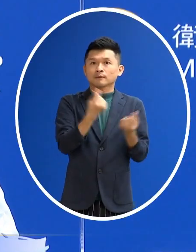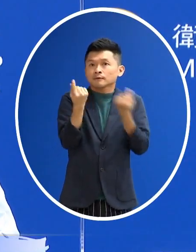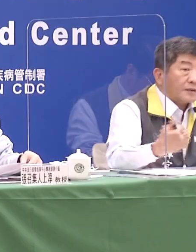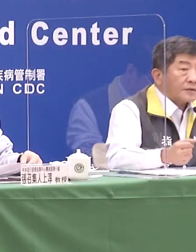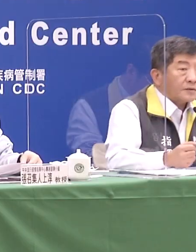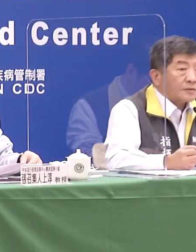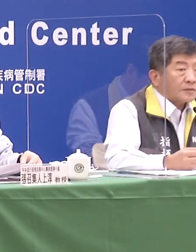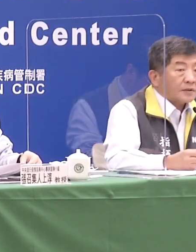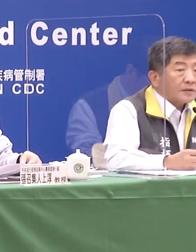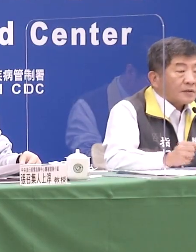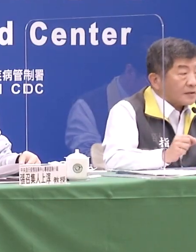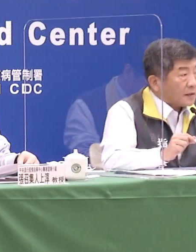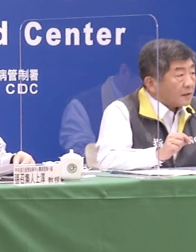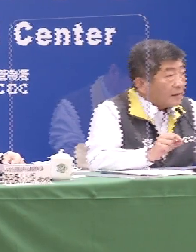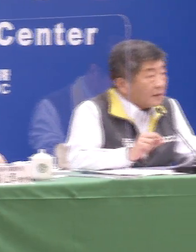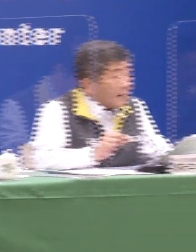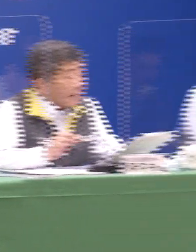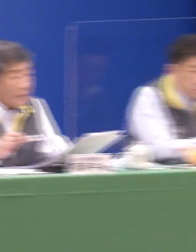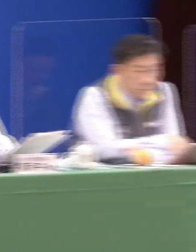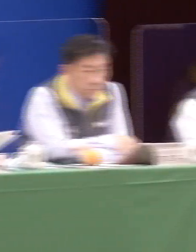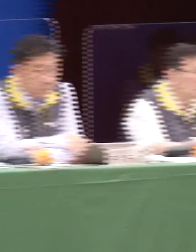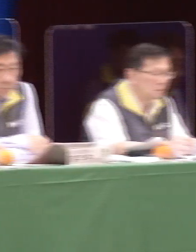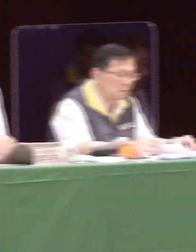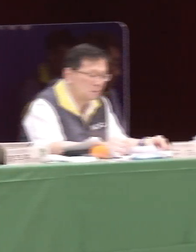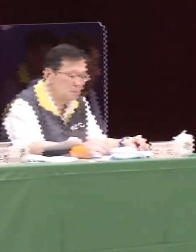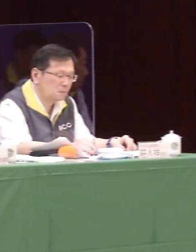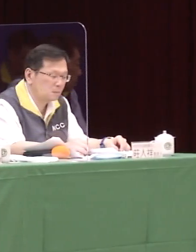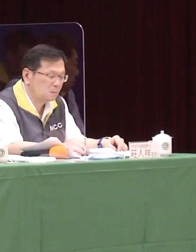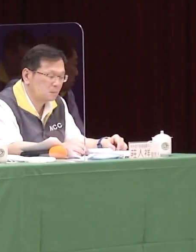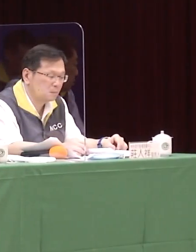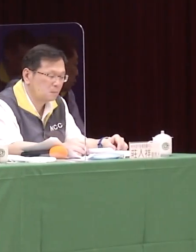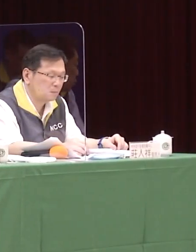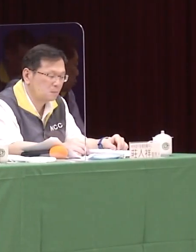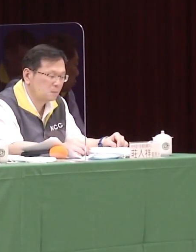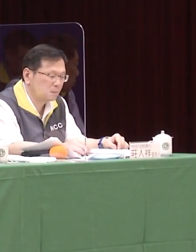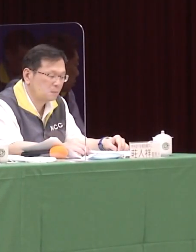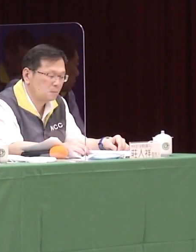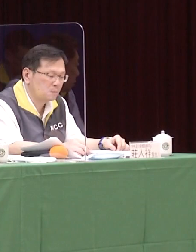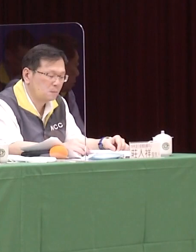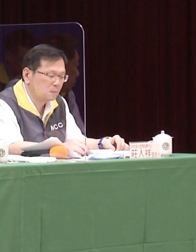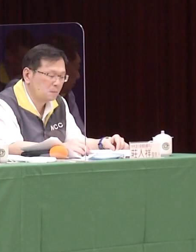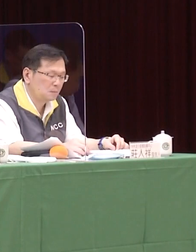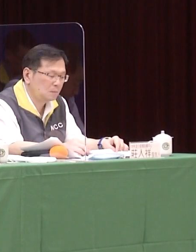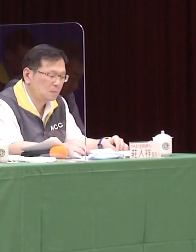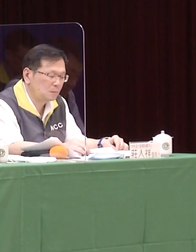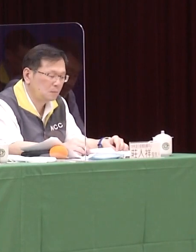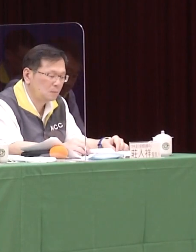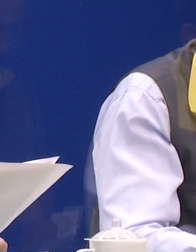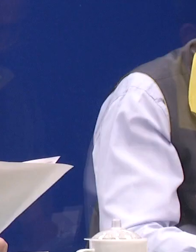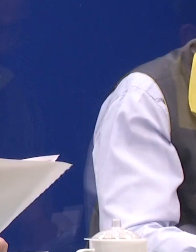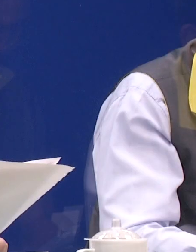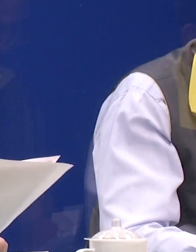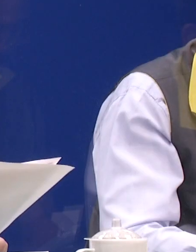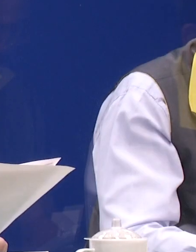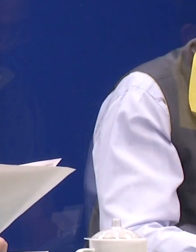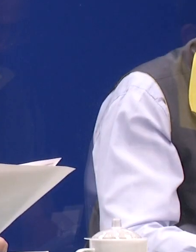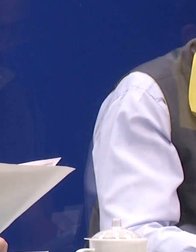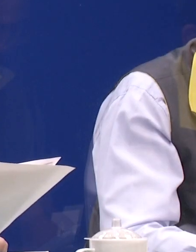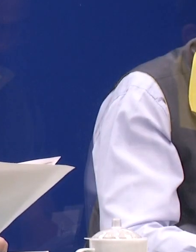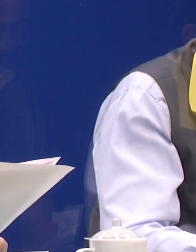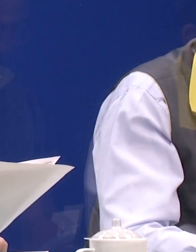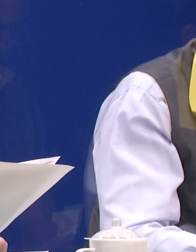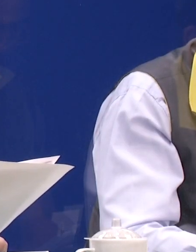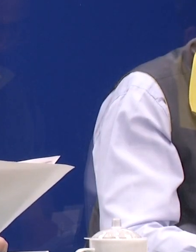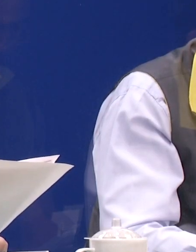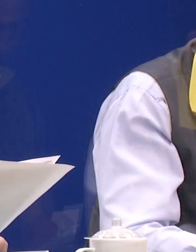踪。 另外也有一名从台湾返回日本时在入境被确诊的50多岁男子，核酸检测